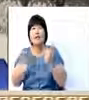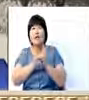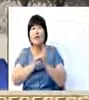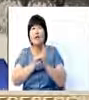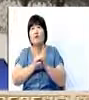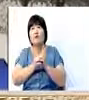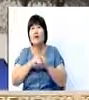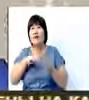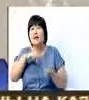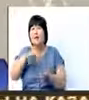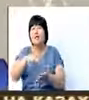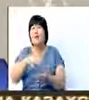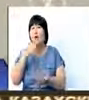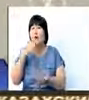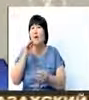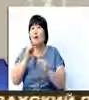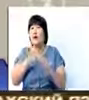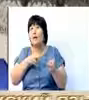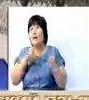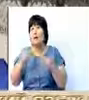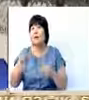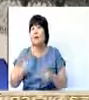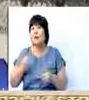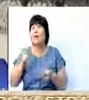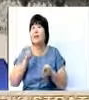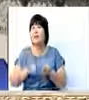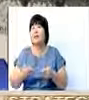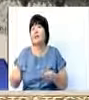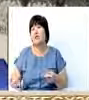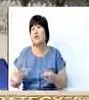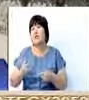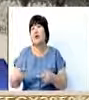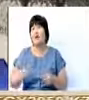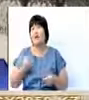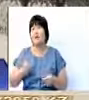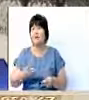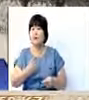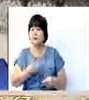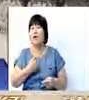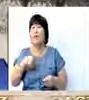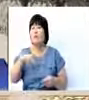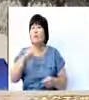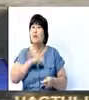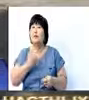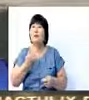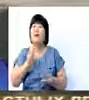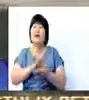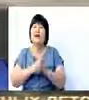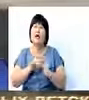многоцелевой тягач легкобронированный. После прибытия с армии думаю связать свою жизнь с армией, дальше пойти работать по